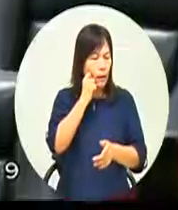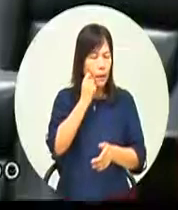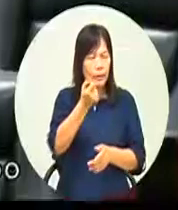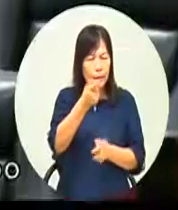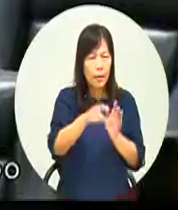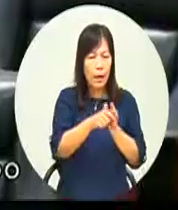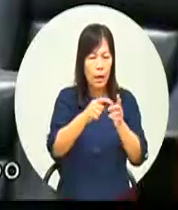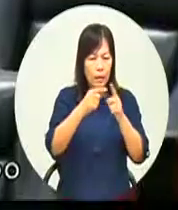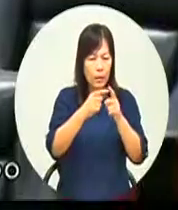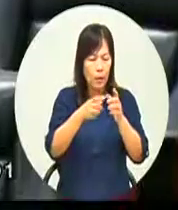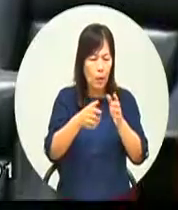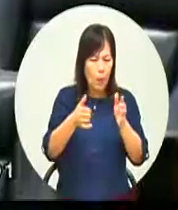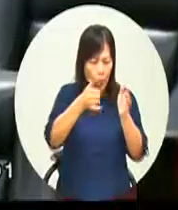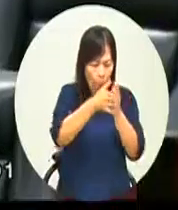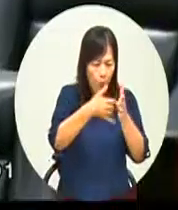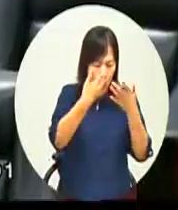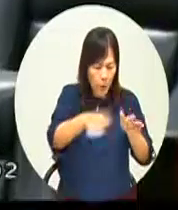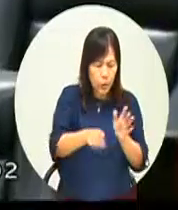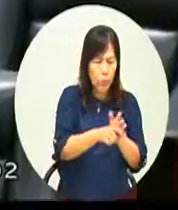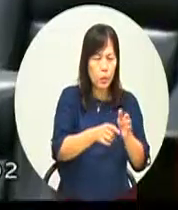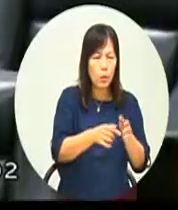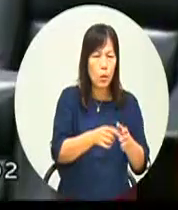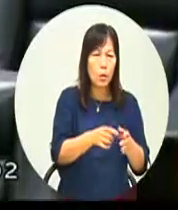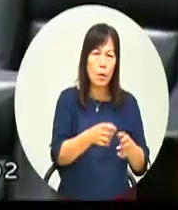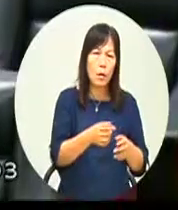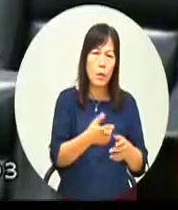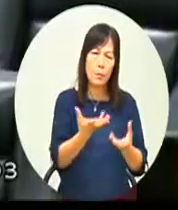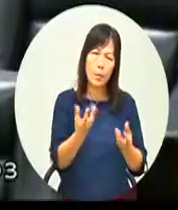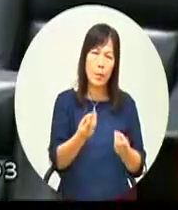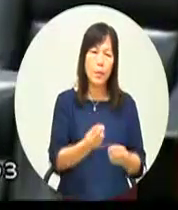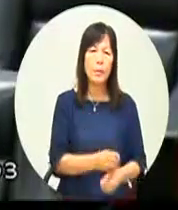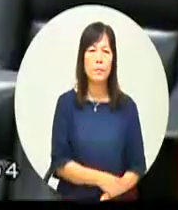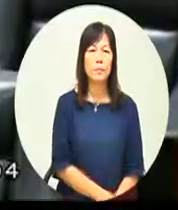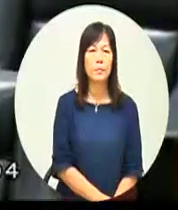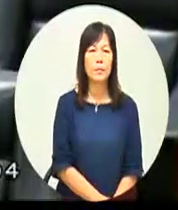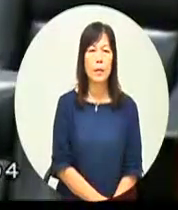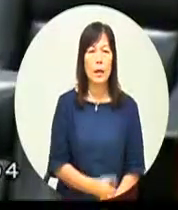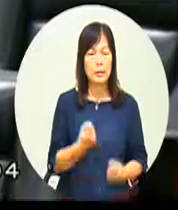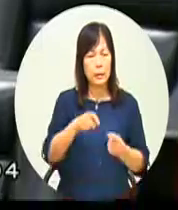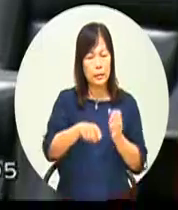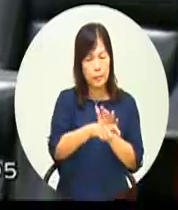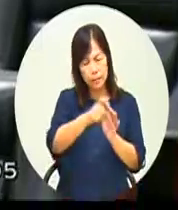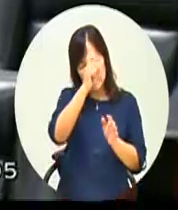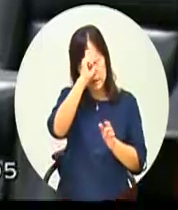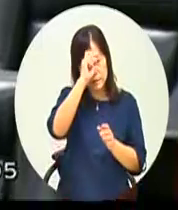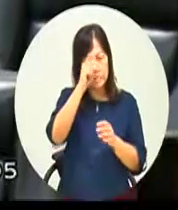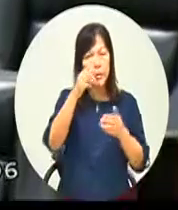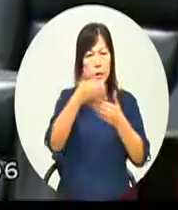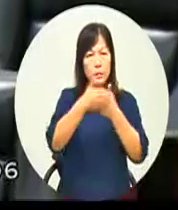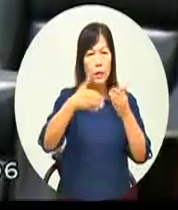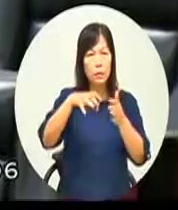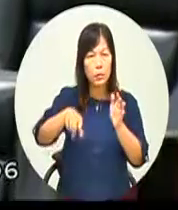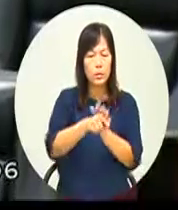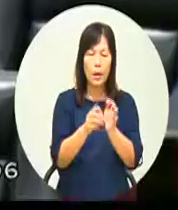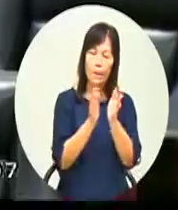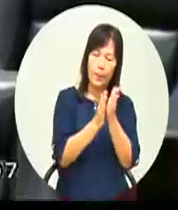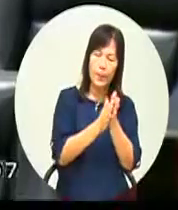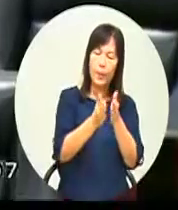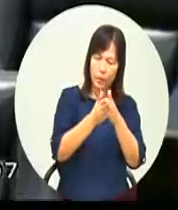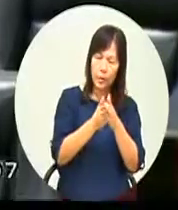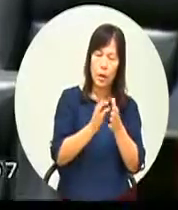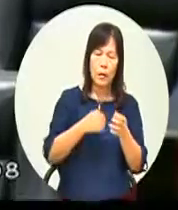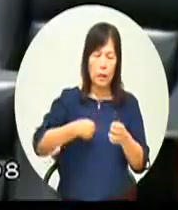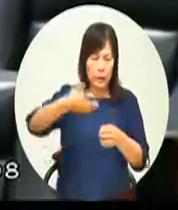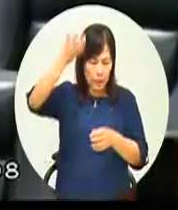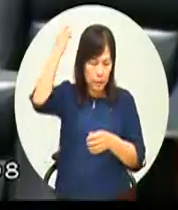让更多的人愿意去做哈？啊，所以哈，我在家我被期待交通局，也是要赞美交通局。其实过去我们一直